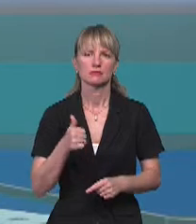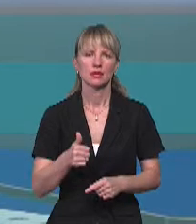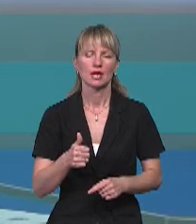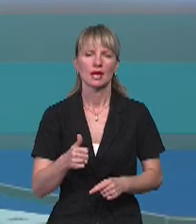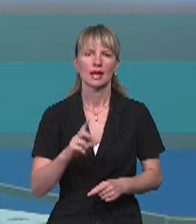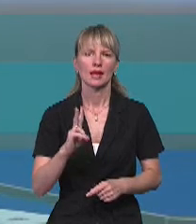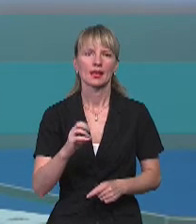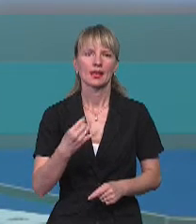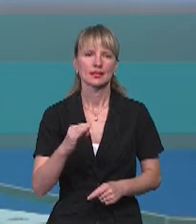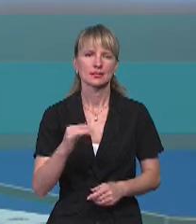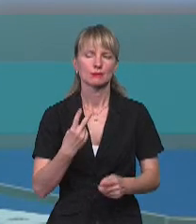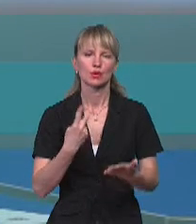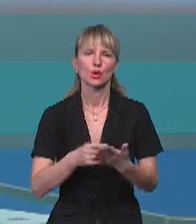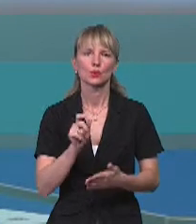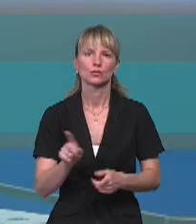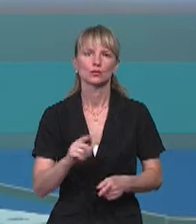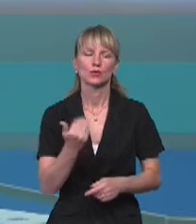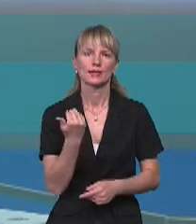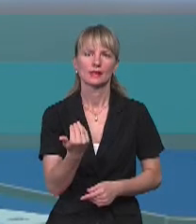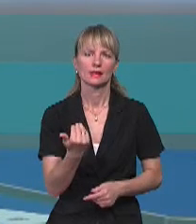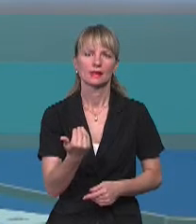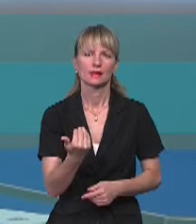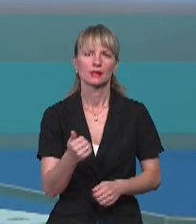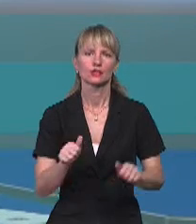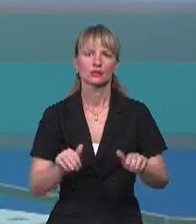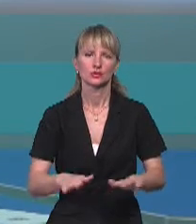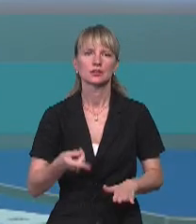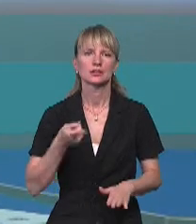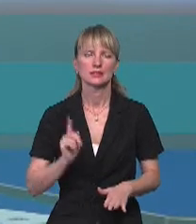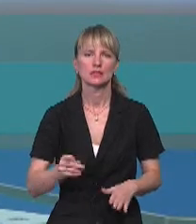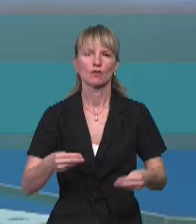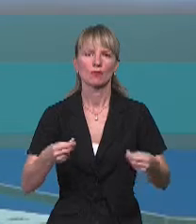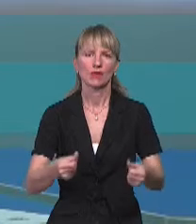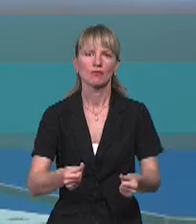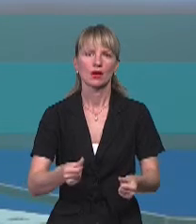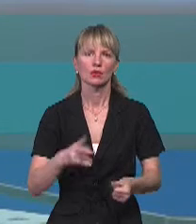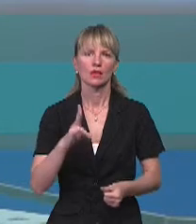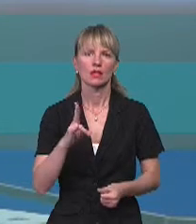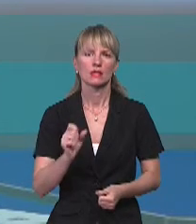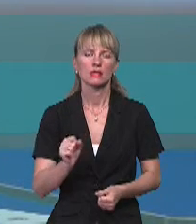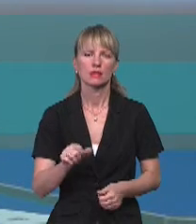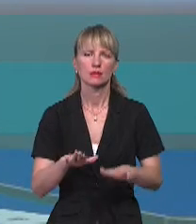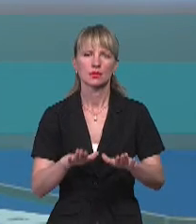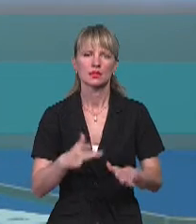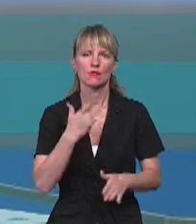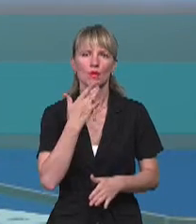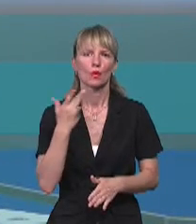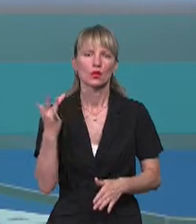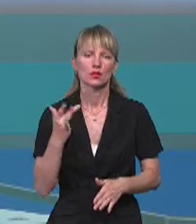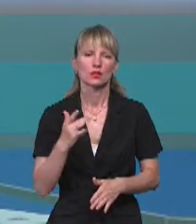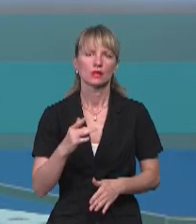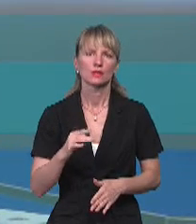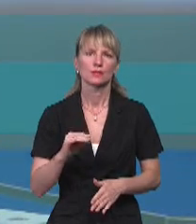кейси. Тобто це показувати людям, що їхні рішення дійсно впливають на місцеву політику.